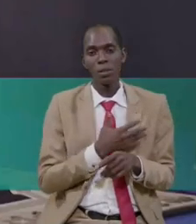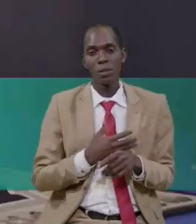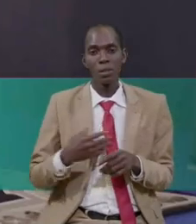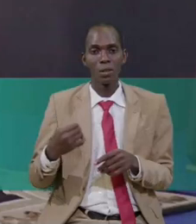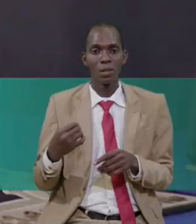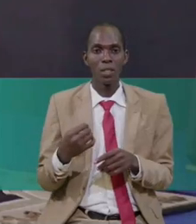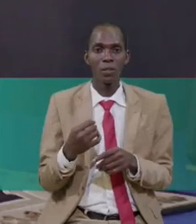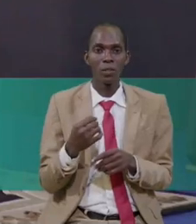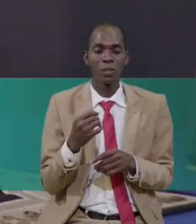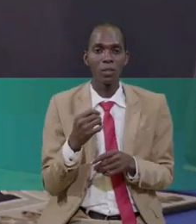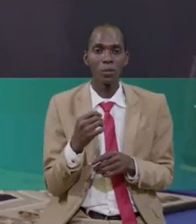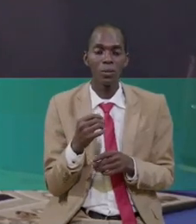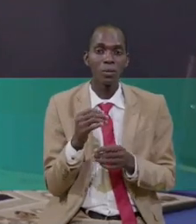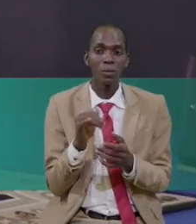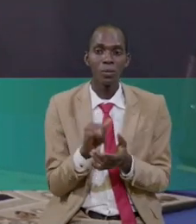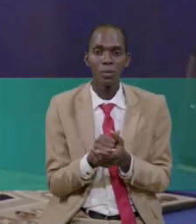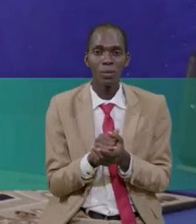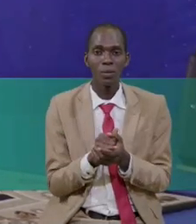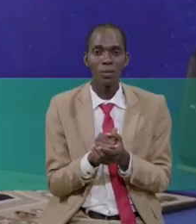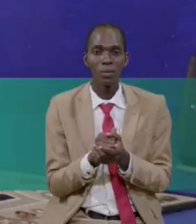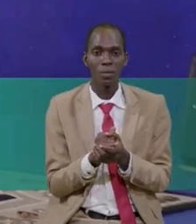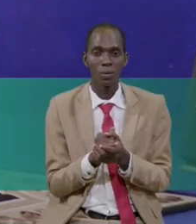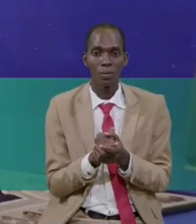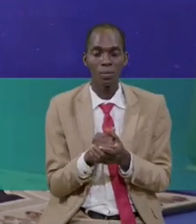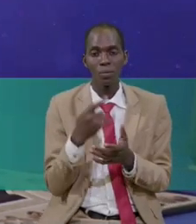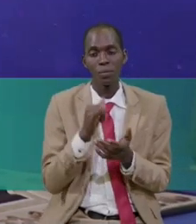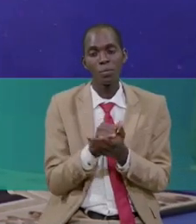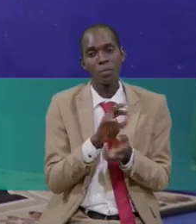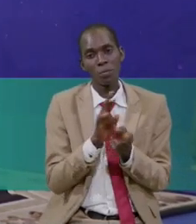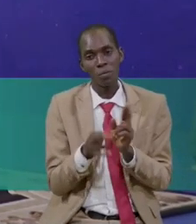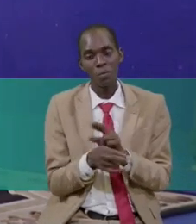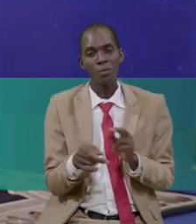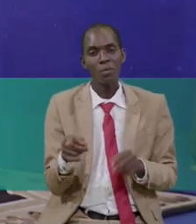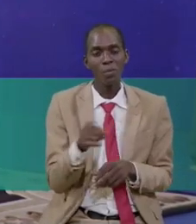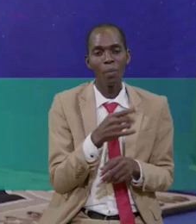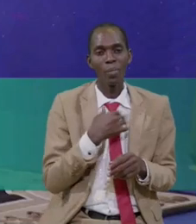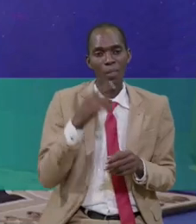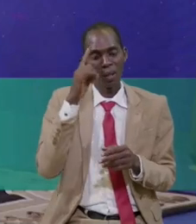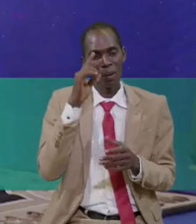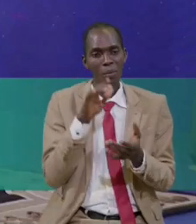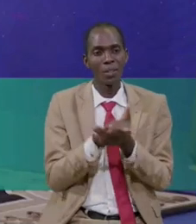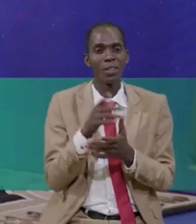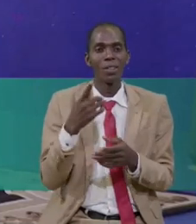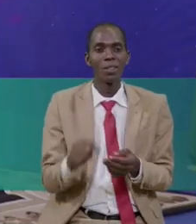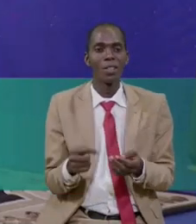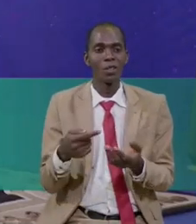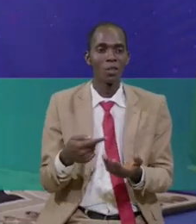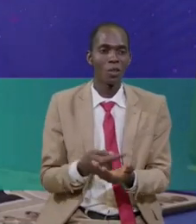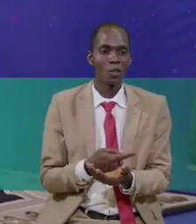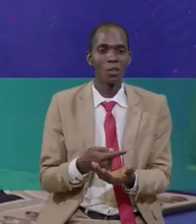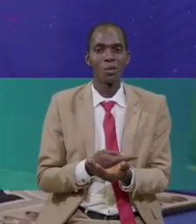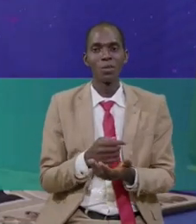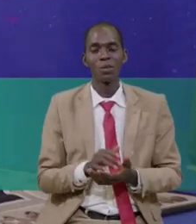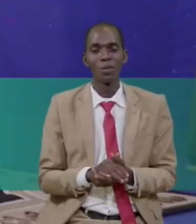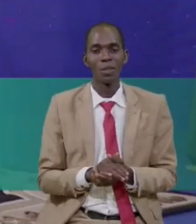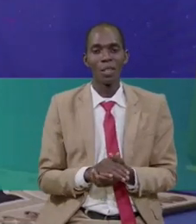donne cela. Il dit, repentez-vous et croyez à l'évangile. Et